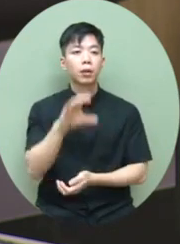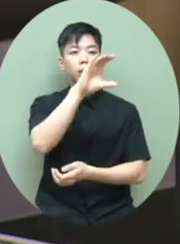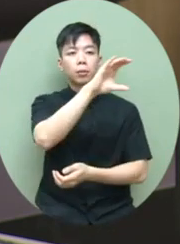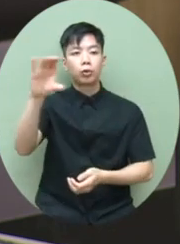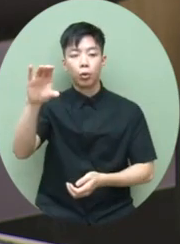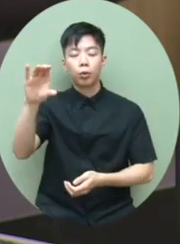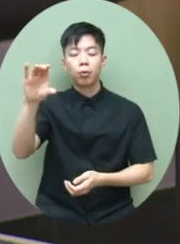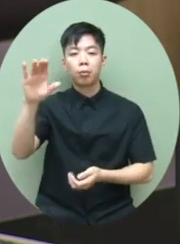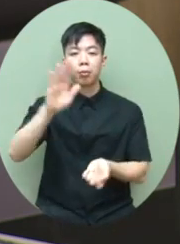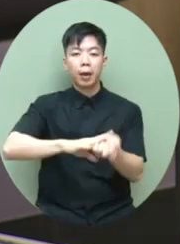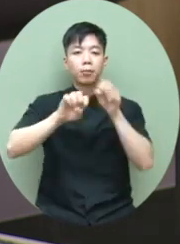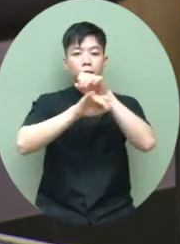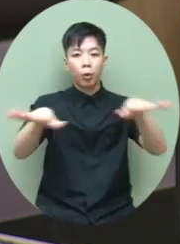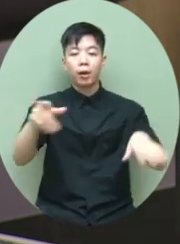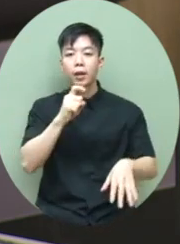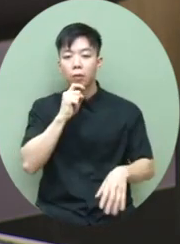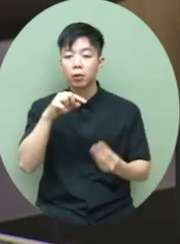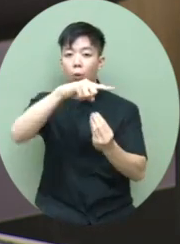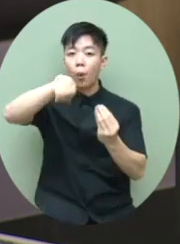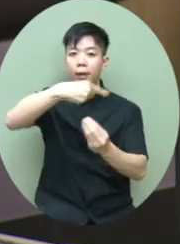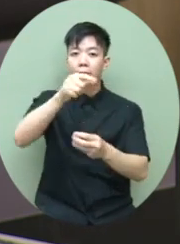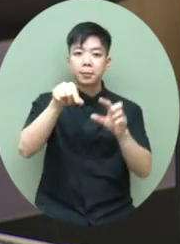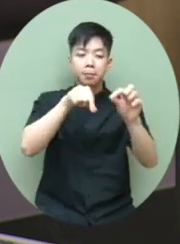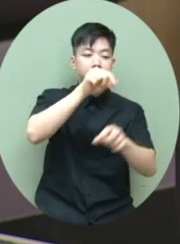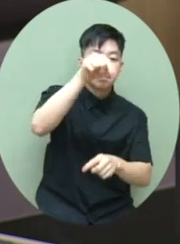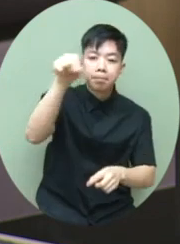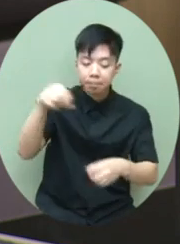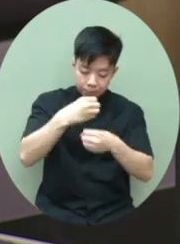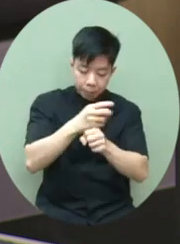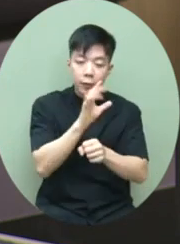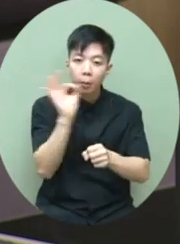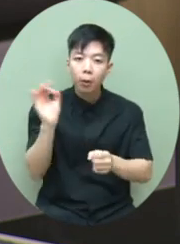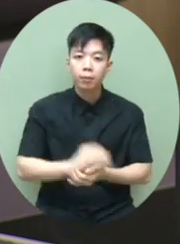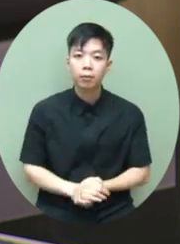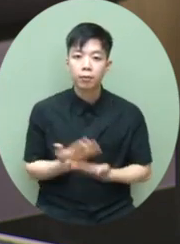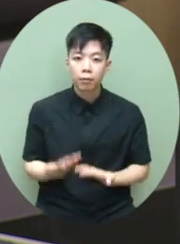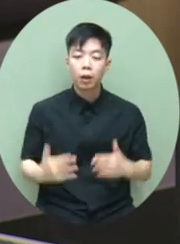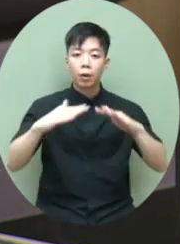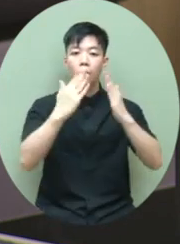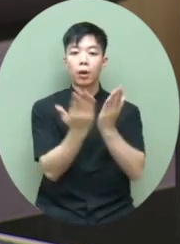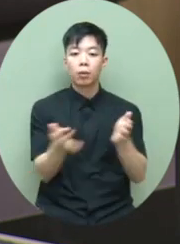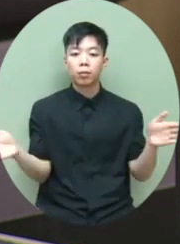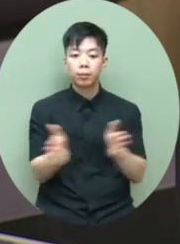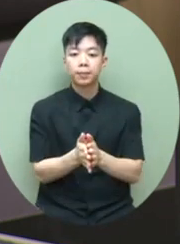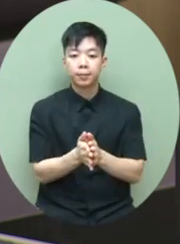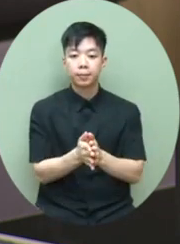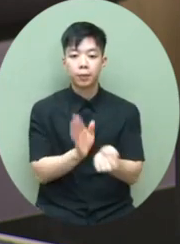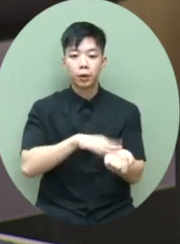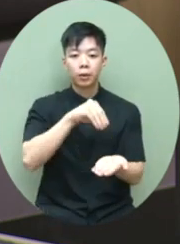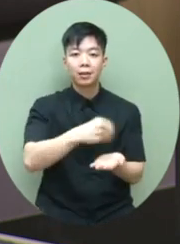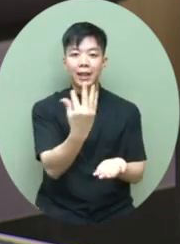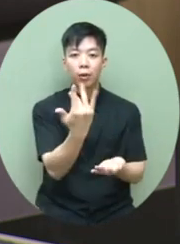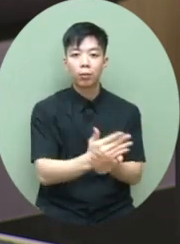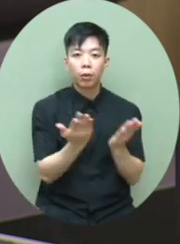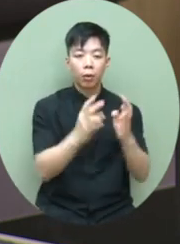嘅環境樣本啊？即係睇下係咪有爆發啦。同埋其實而家成間學校聖士提反係涉及幾多個案幾多班